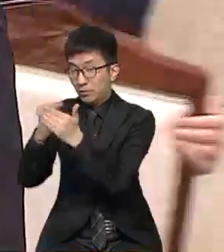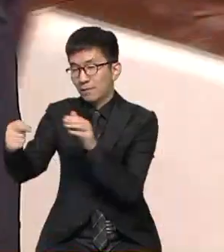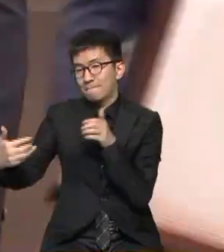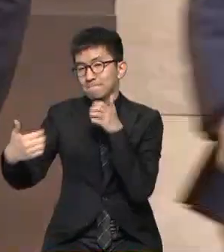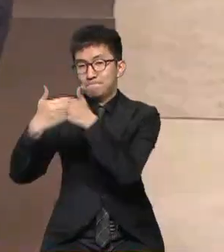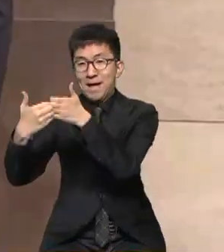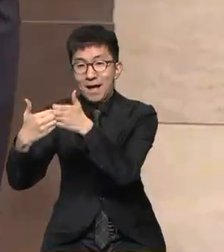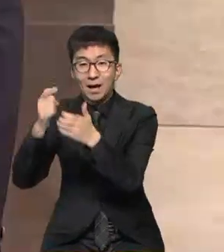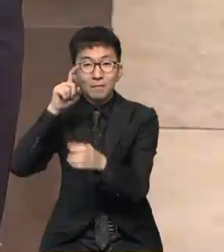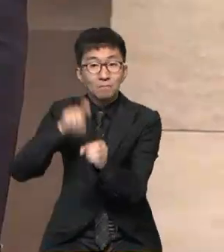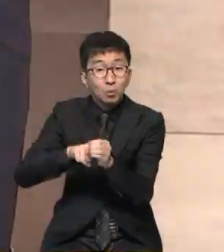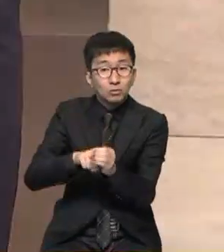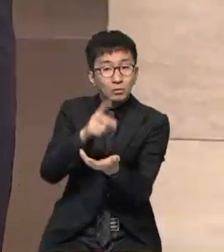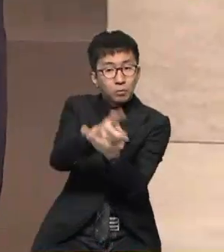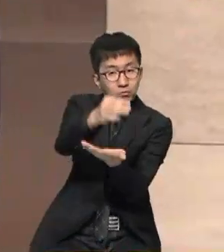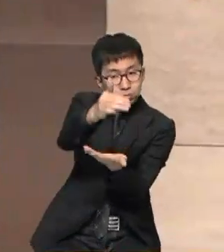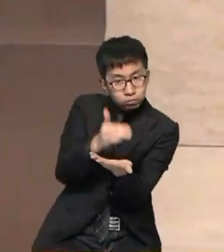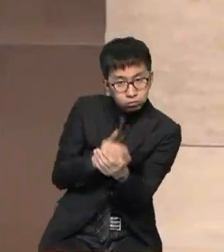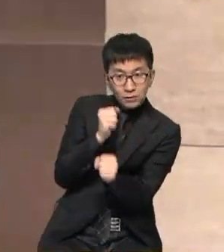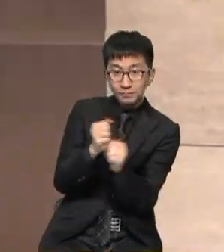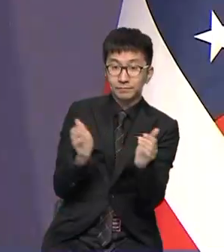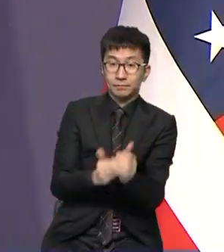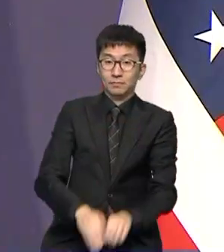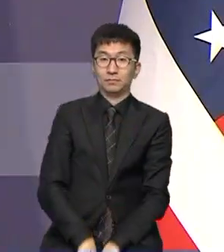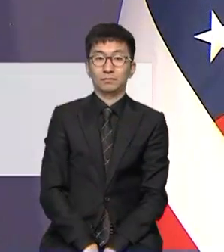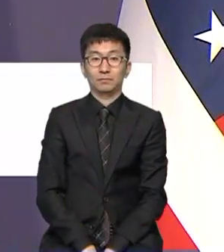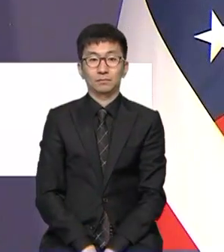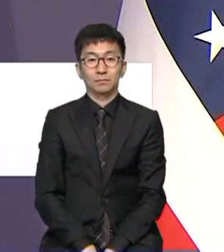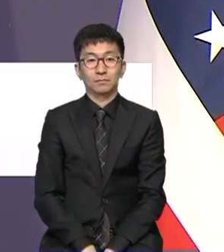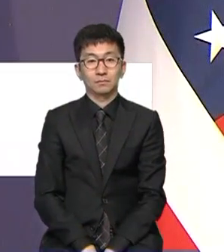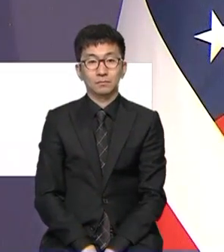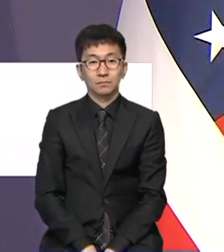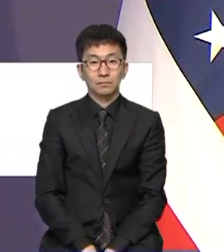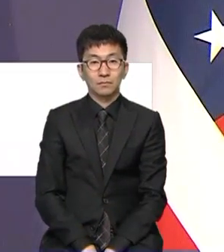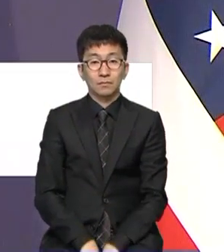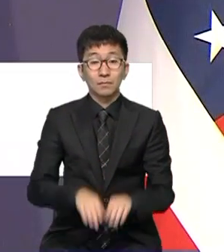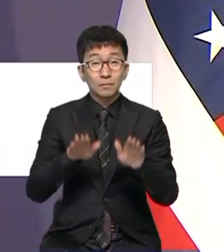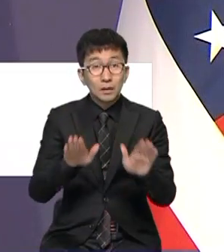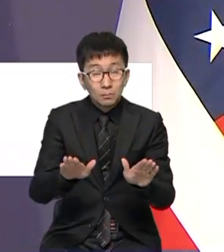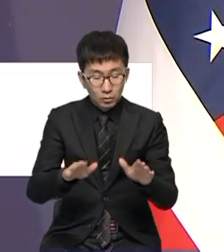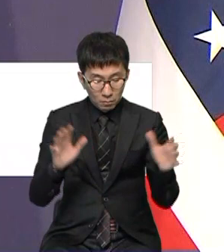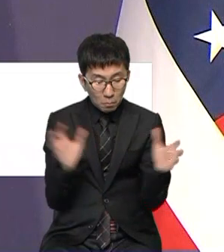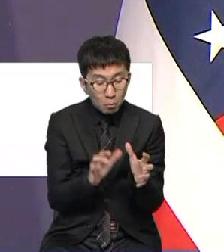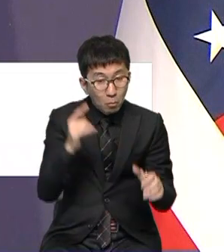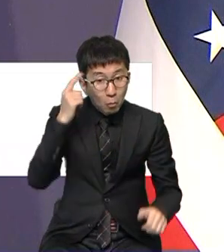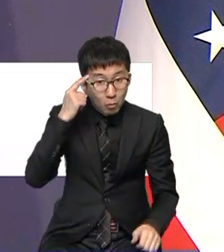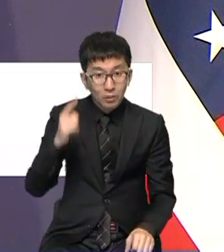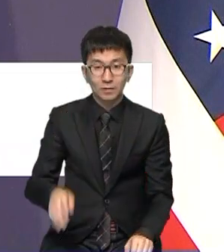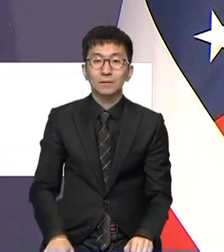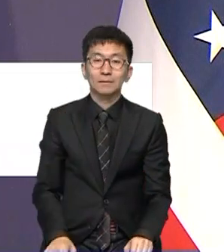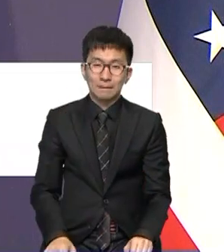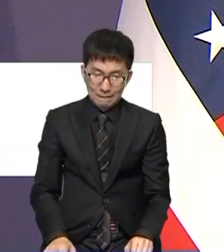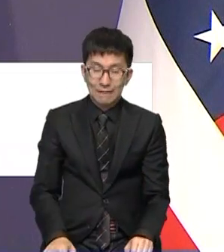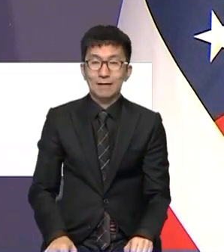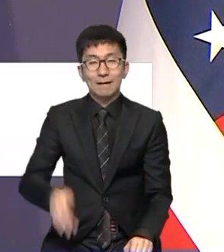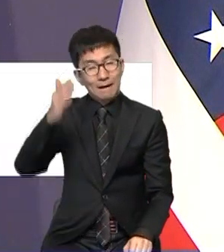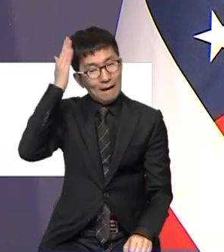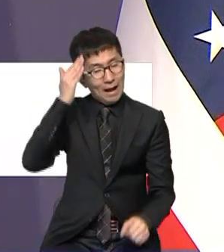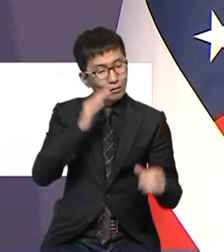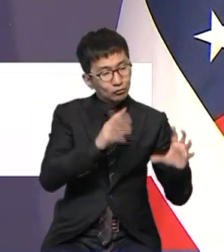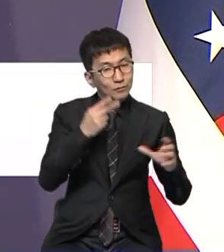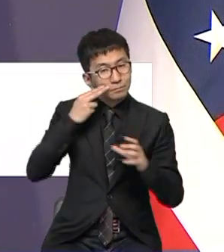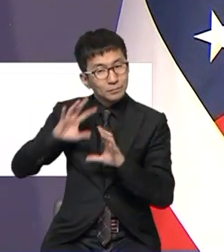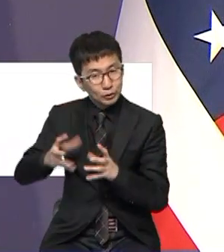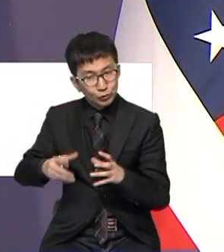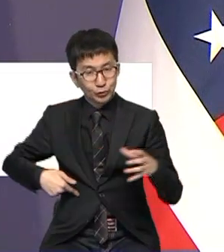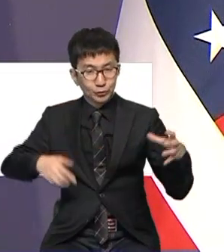대응하는 구체적인 방안이 담겼습니다. 이번에 TD에서는 한미가 공동으로 기획하고 계획하고